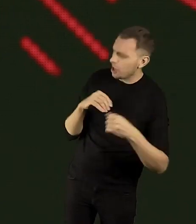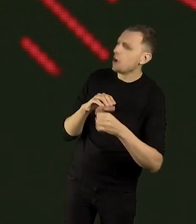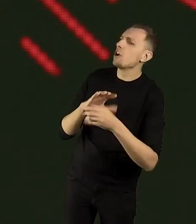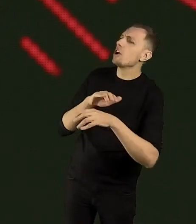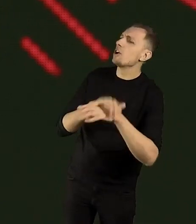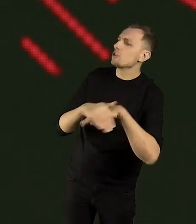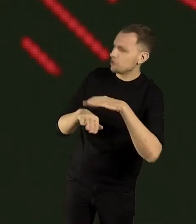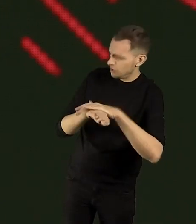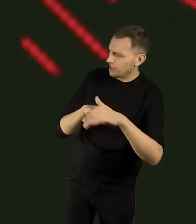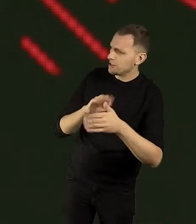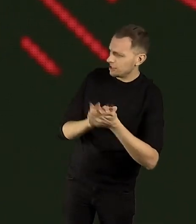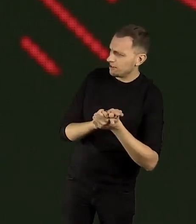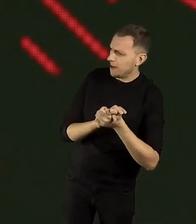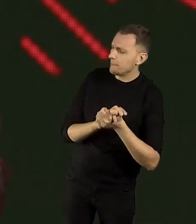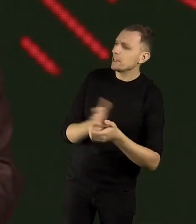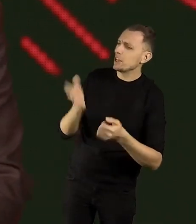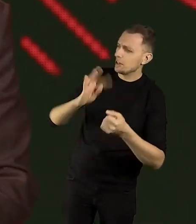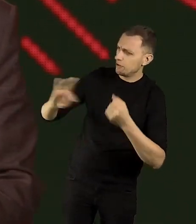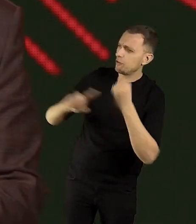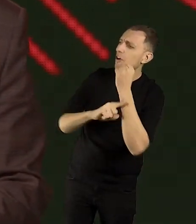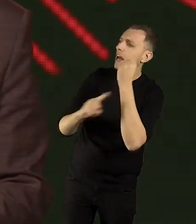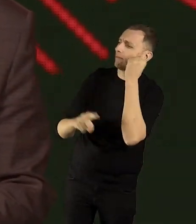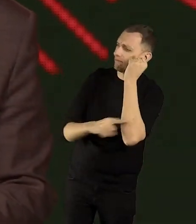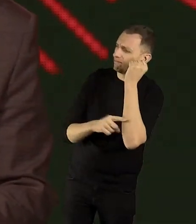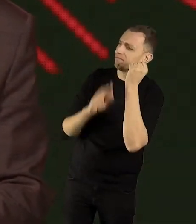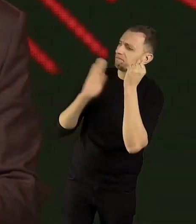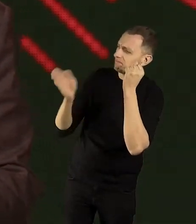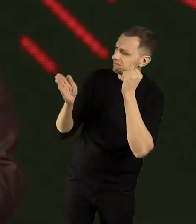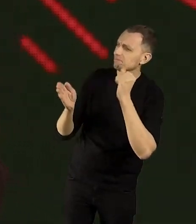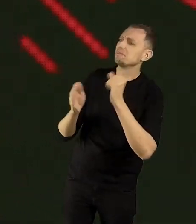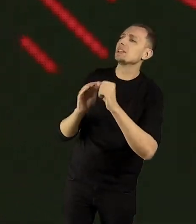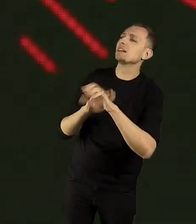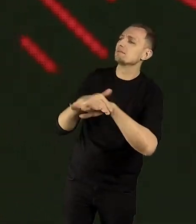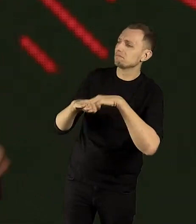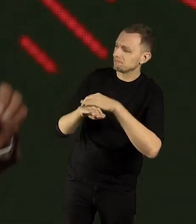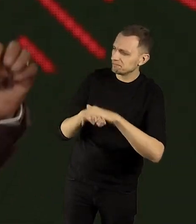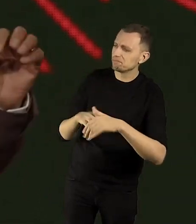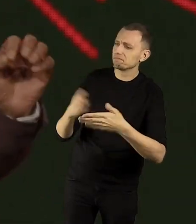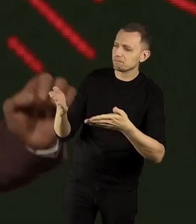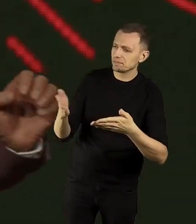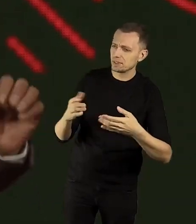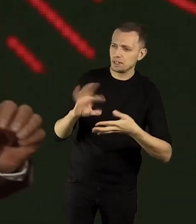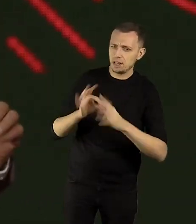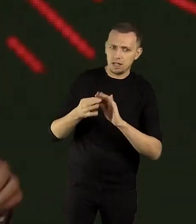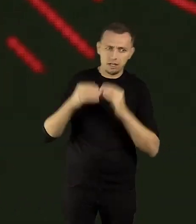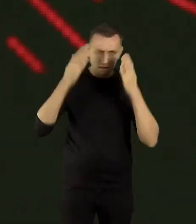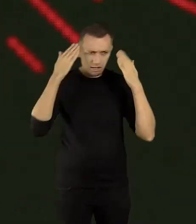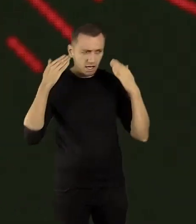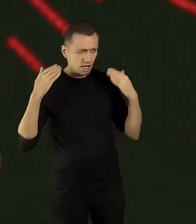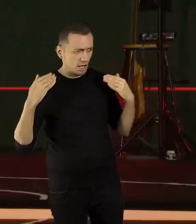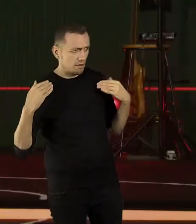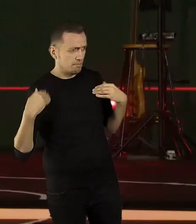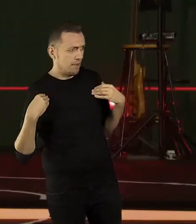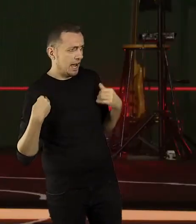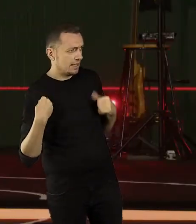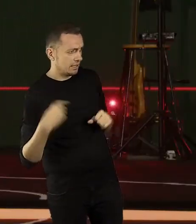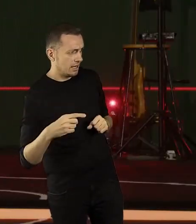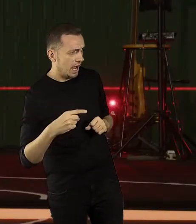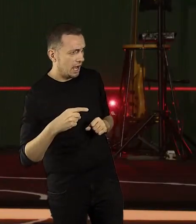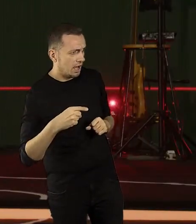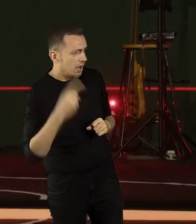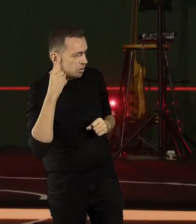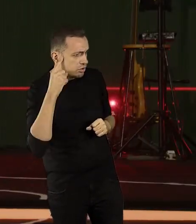łona. Kiedy Maria usłyszała te słowa, które były potwierdzeniem słów anioła, wybuchła pieśnią zwaną